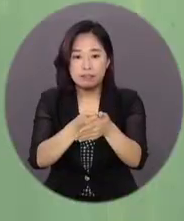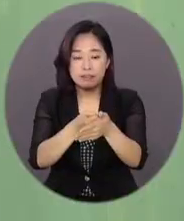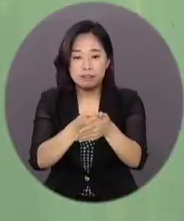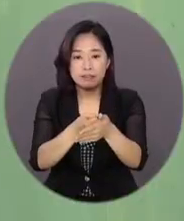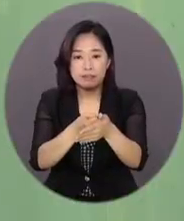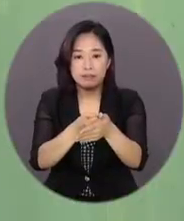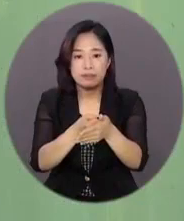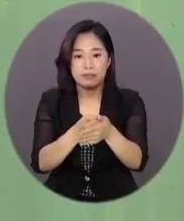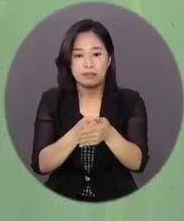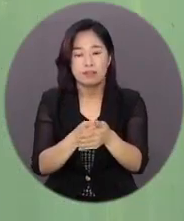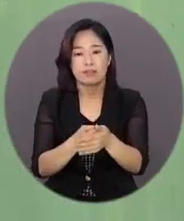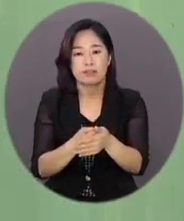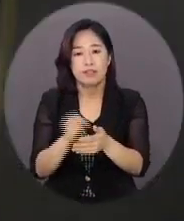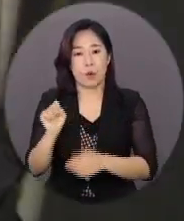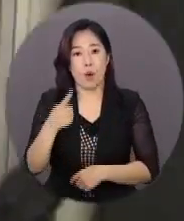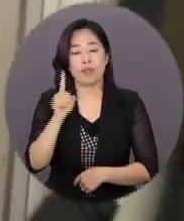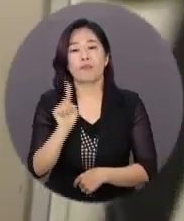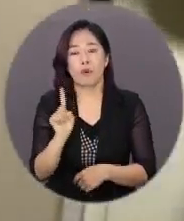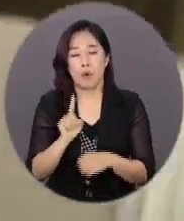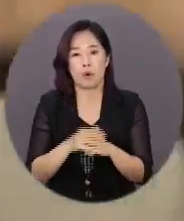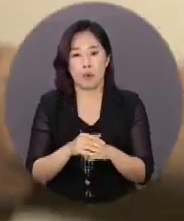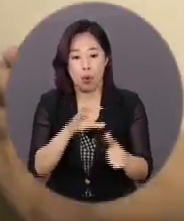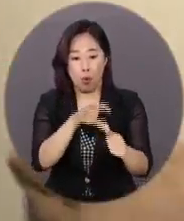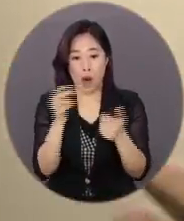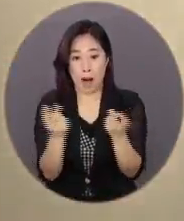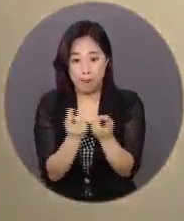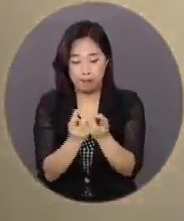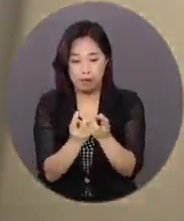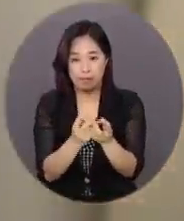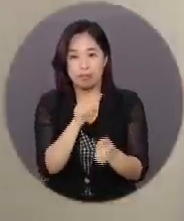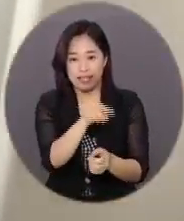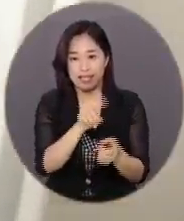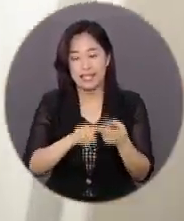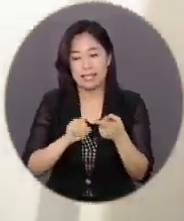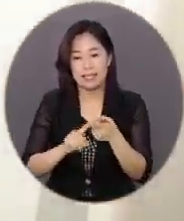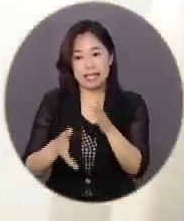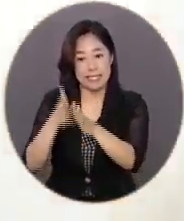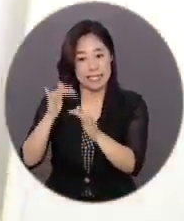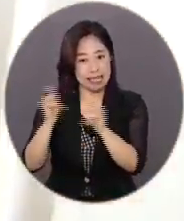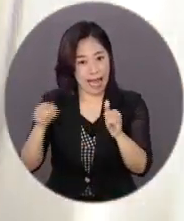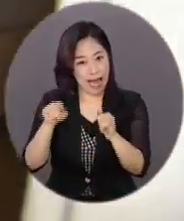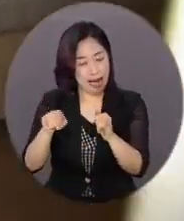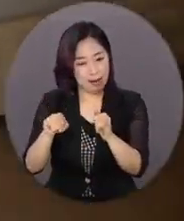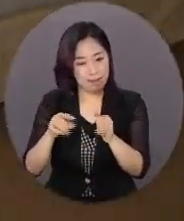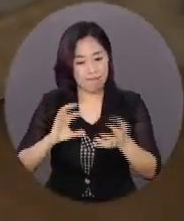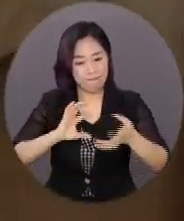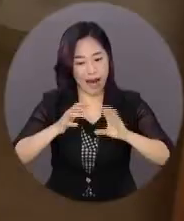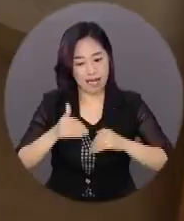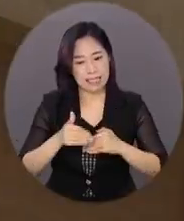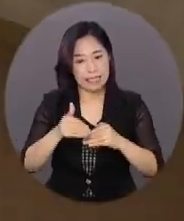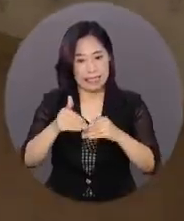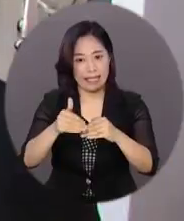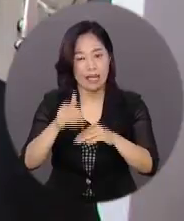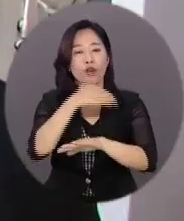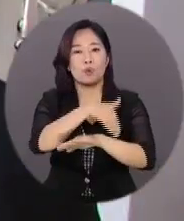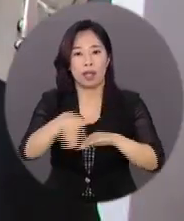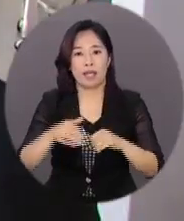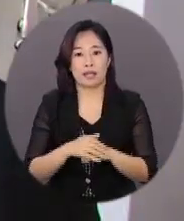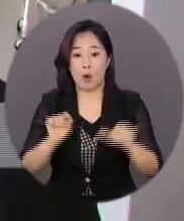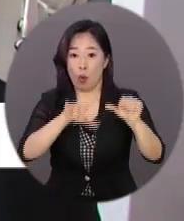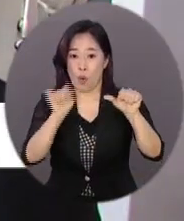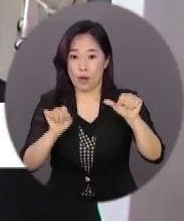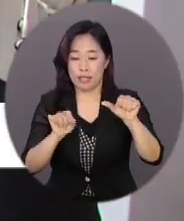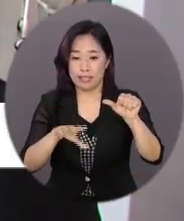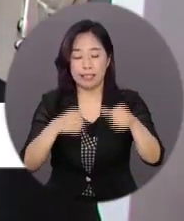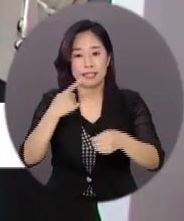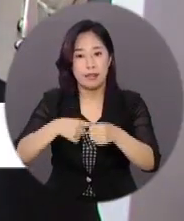한 민간정 위원회를 통해 활용 방안을 시민들과 함께 숙의해 나간다는 계획입니다. 지난 5월에 열린